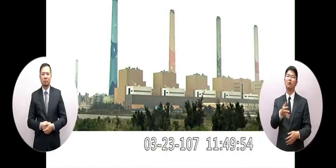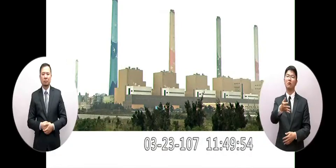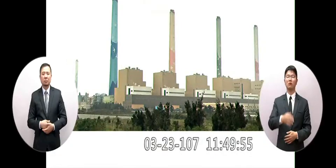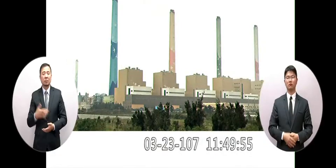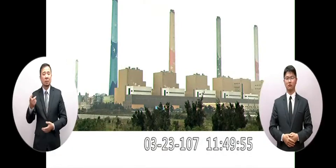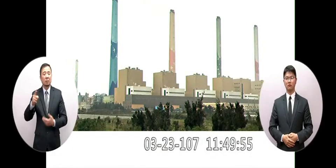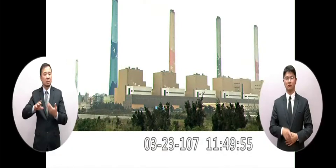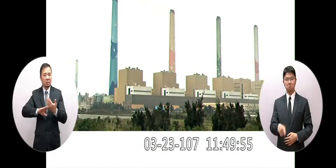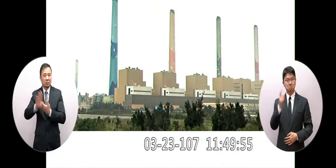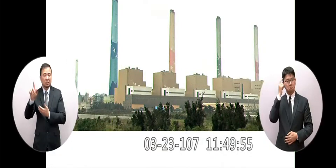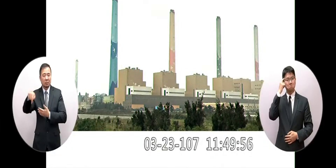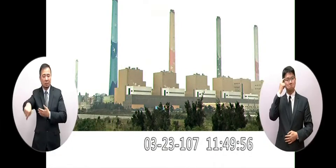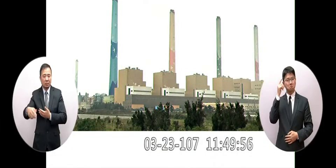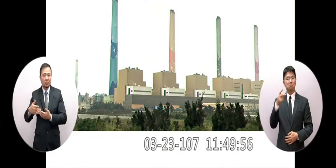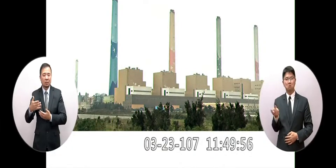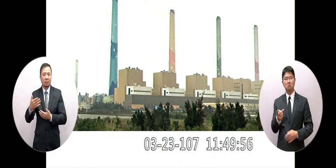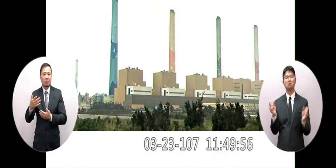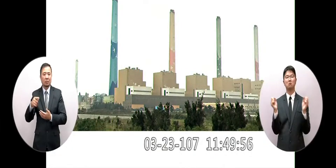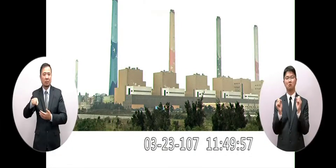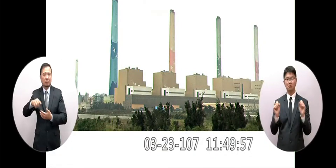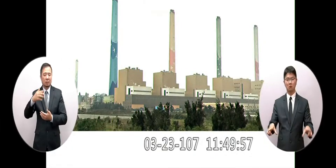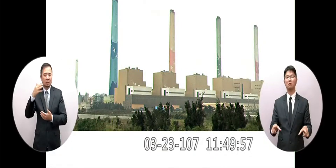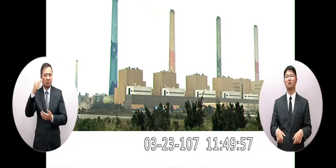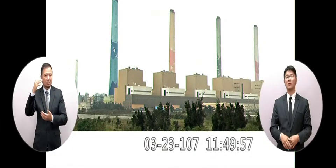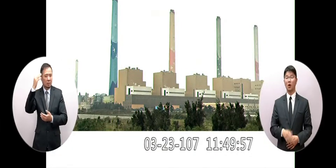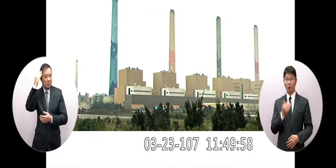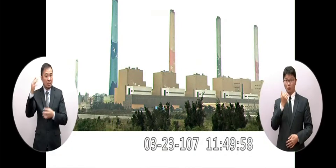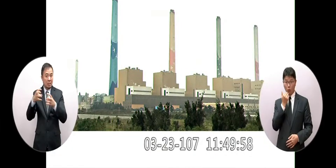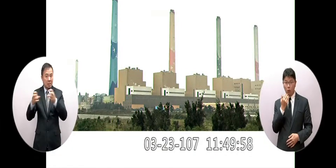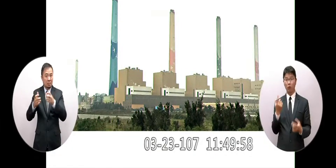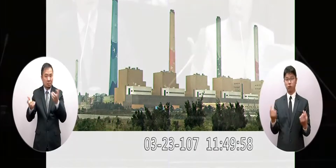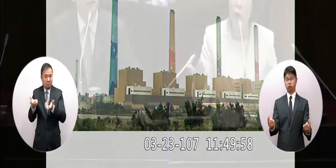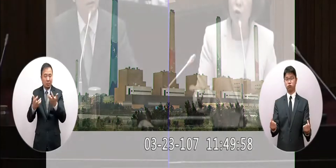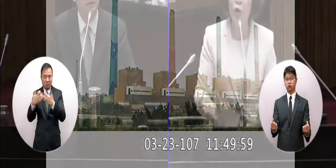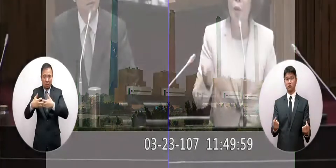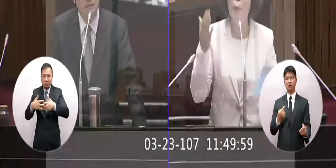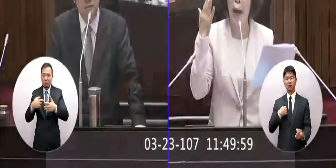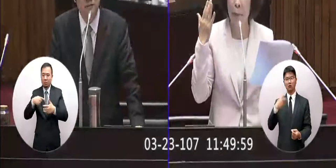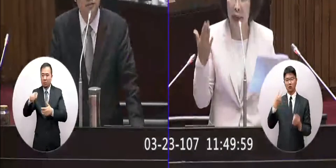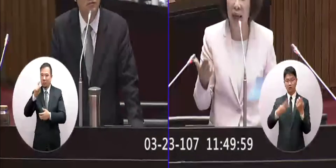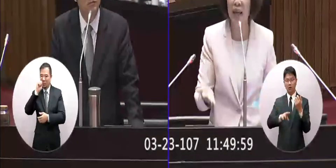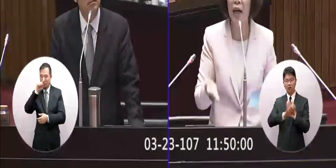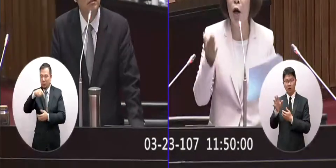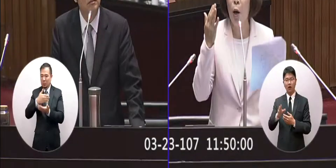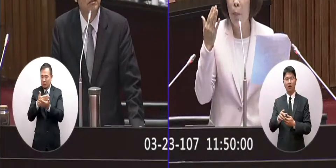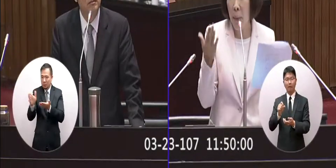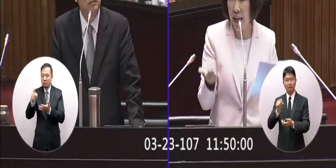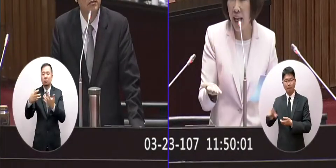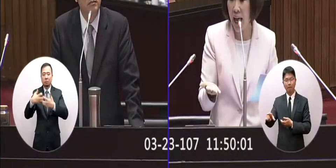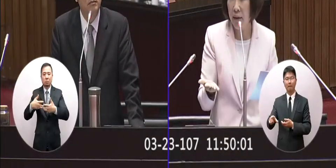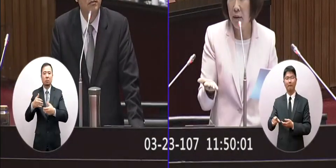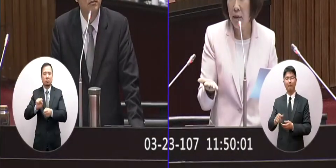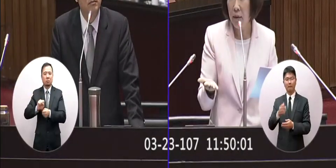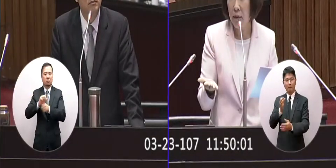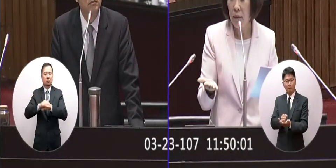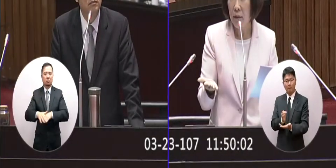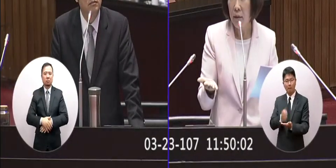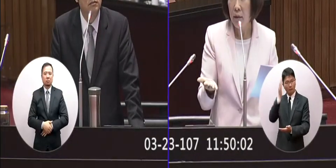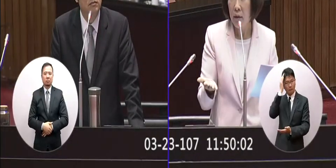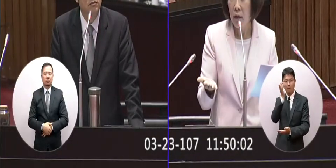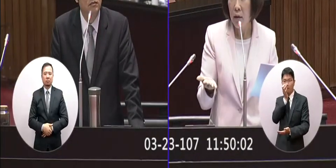他燃煤的基 础，这个表示就不一样嘛。 不然如果都一样， 我们就不用去买便宜的煤炭，